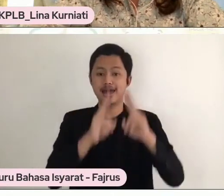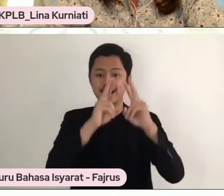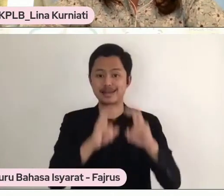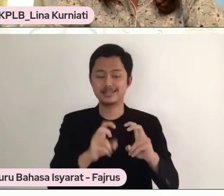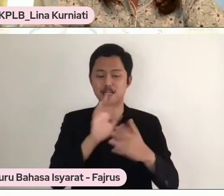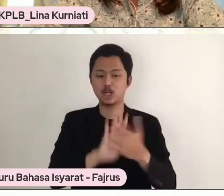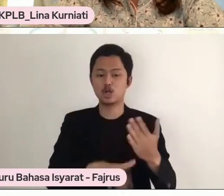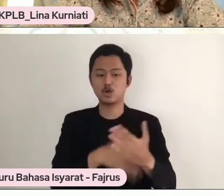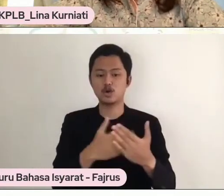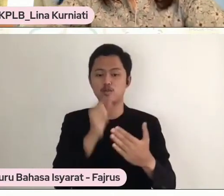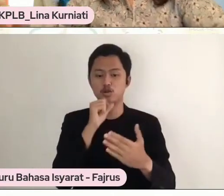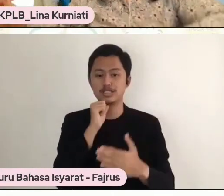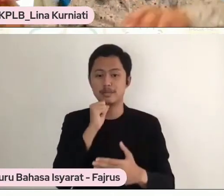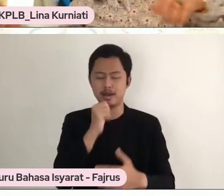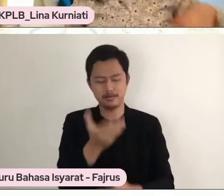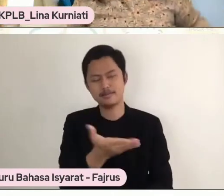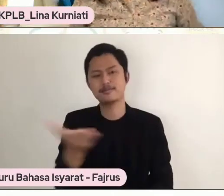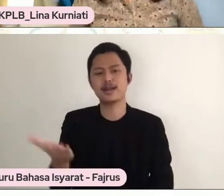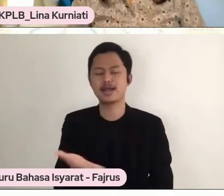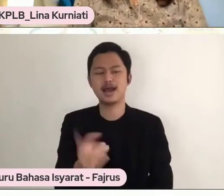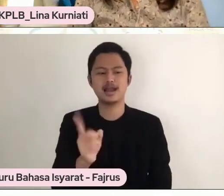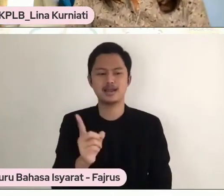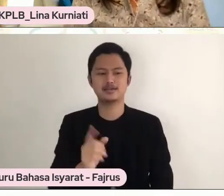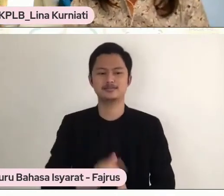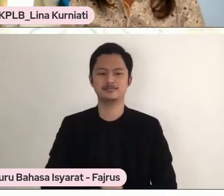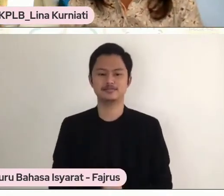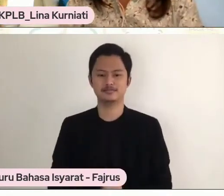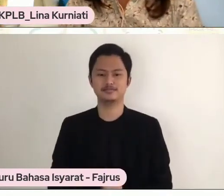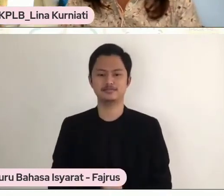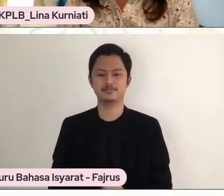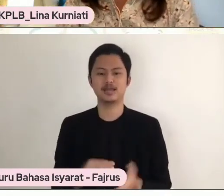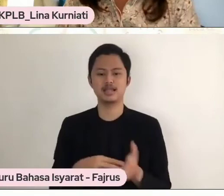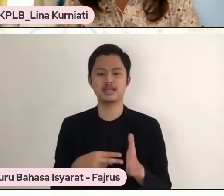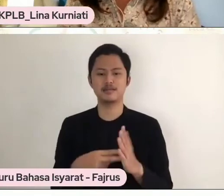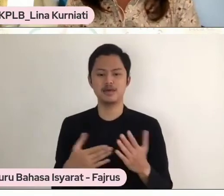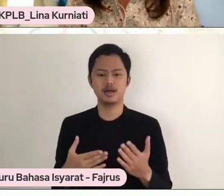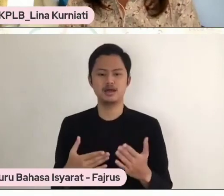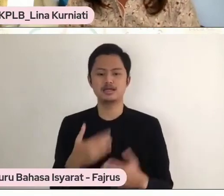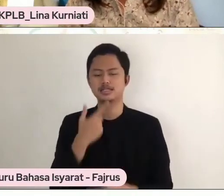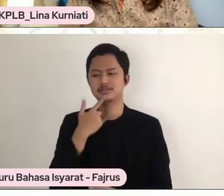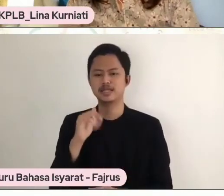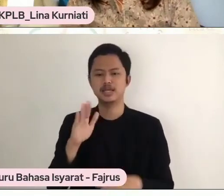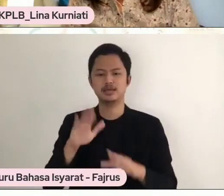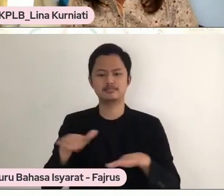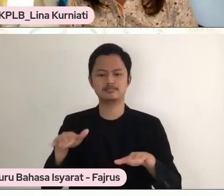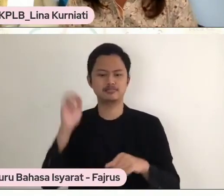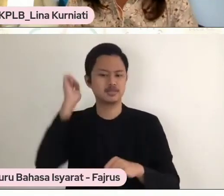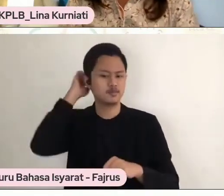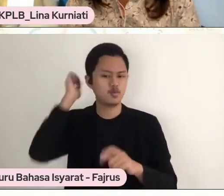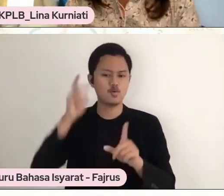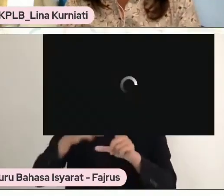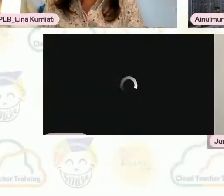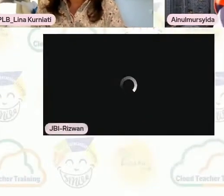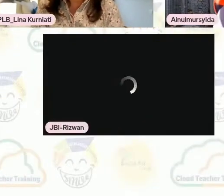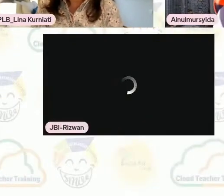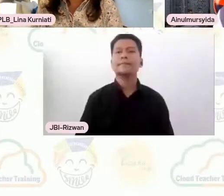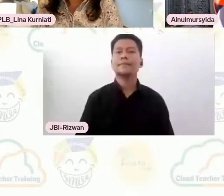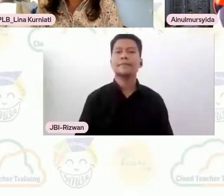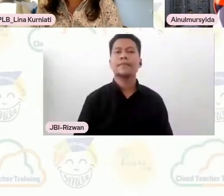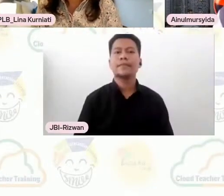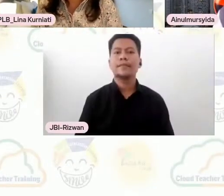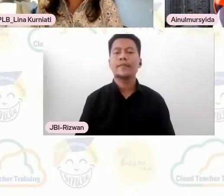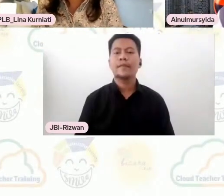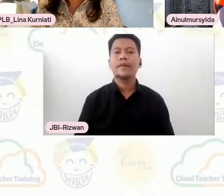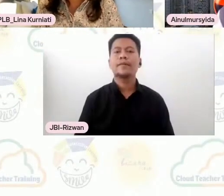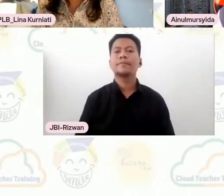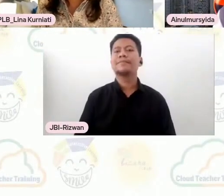them. Okay. Jadi ini Miss Hang ini sedang melakukan penelitian ya, bagaimana